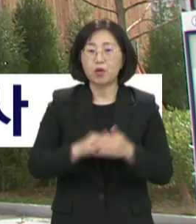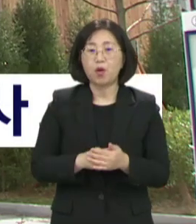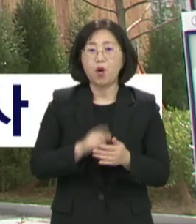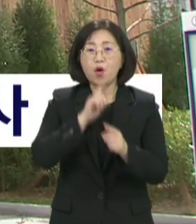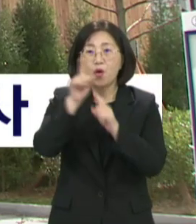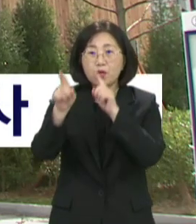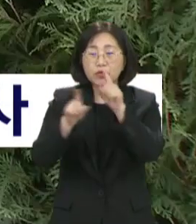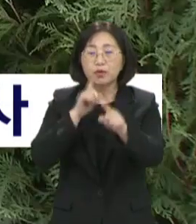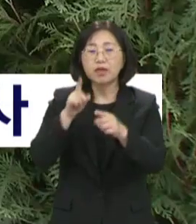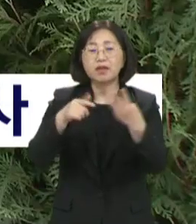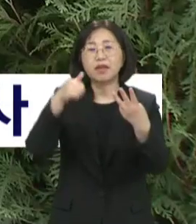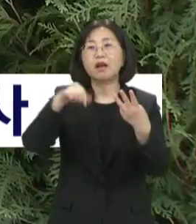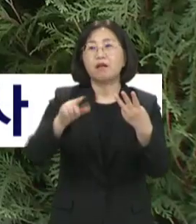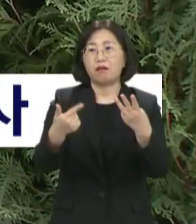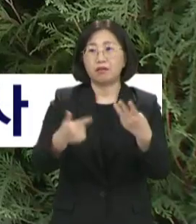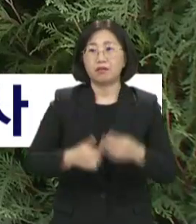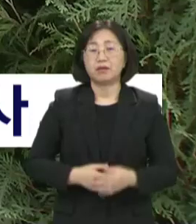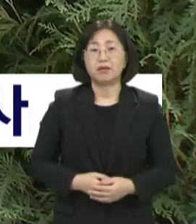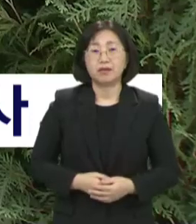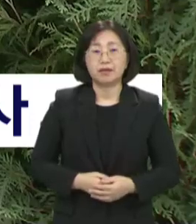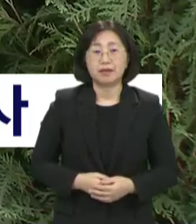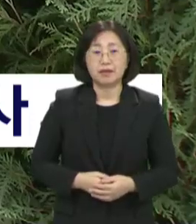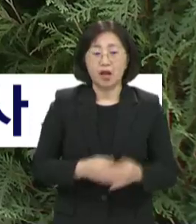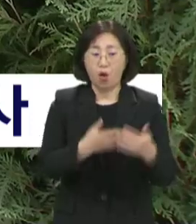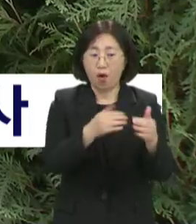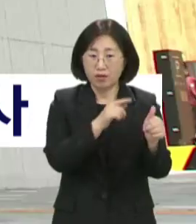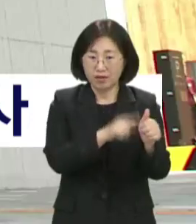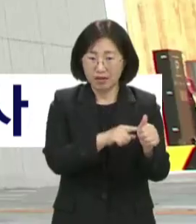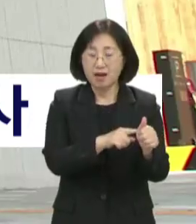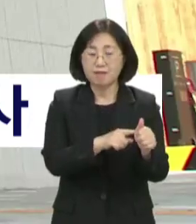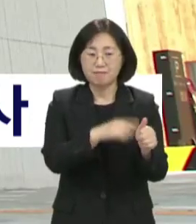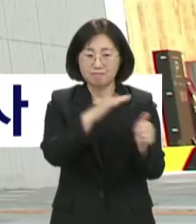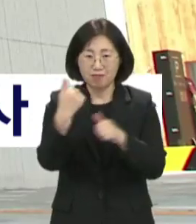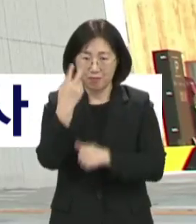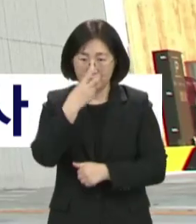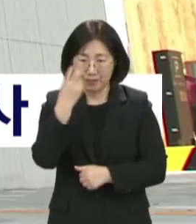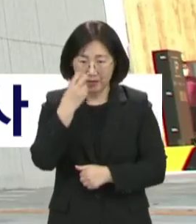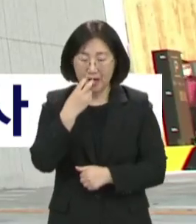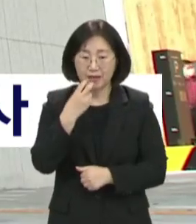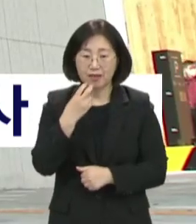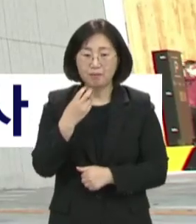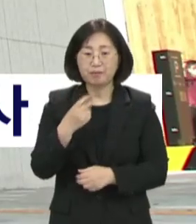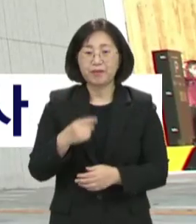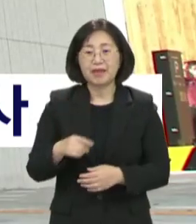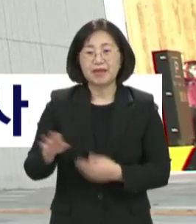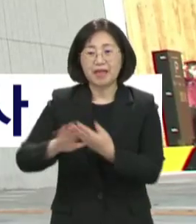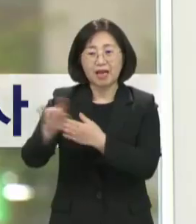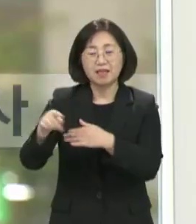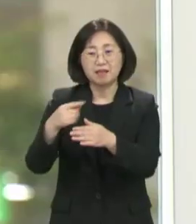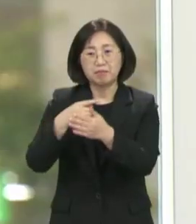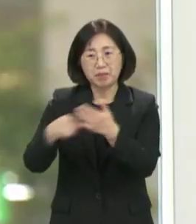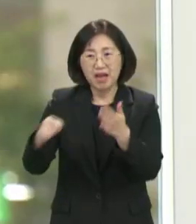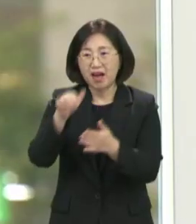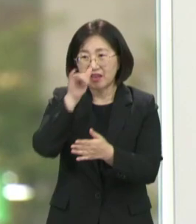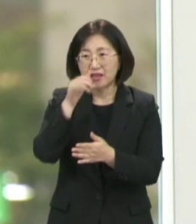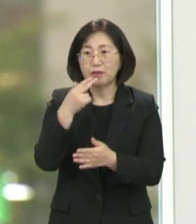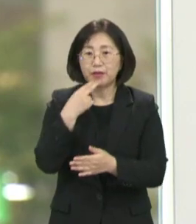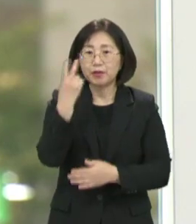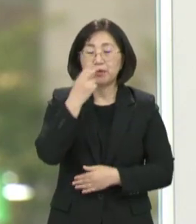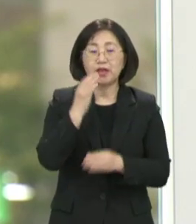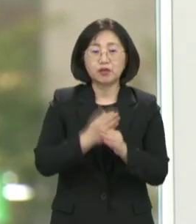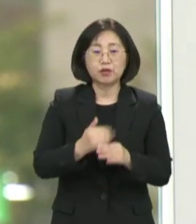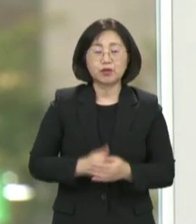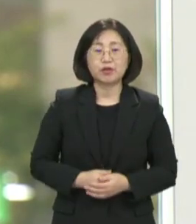관련 고소장은 3건입니다. 원장을 피의자 신분으로 조사한 경찰은 추가 피해에 대한 수사를 벌이고 있습니다. 교사